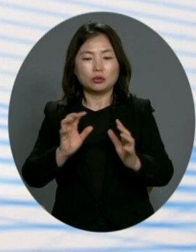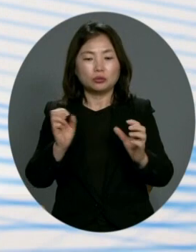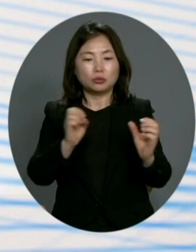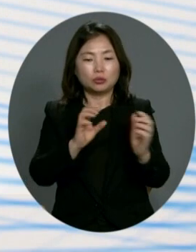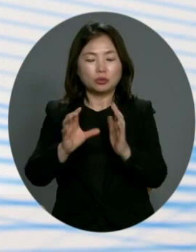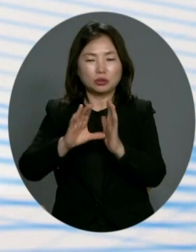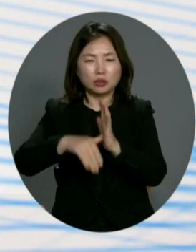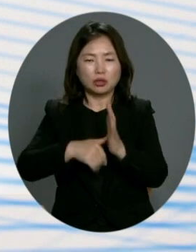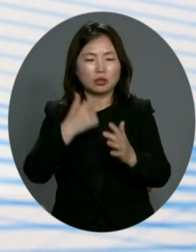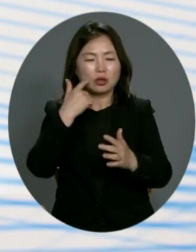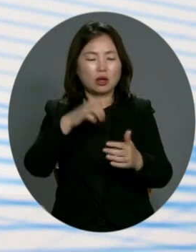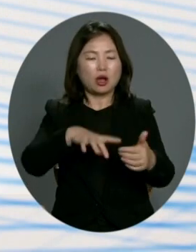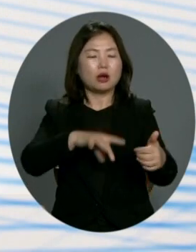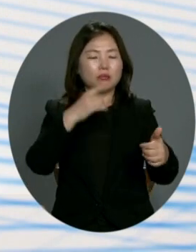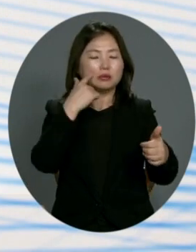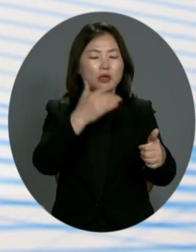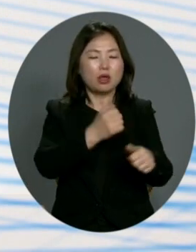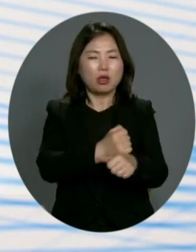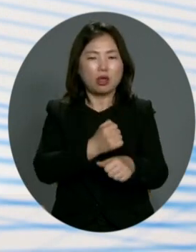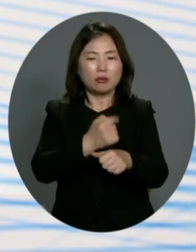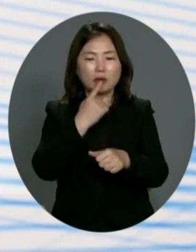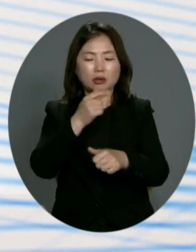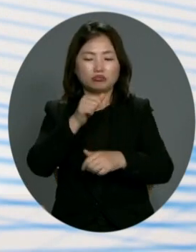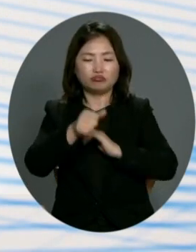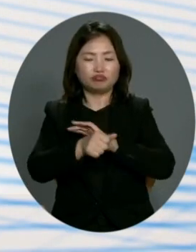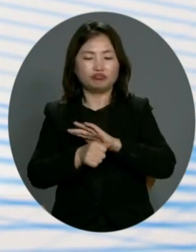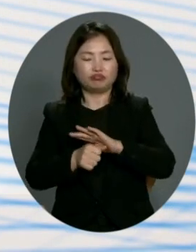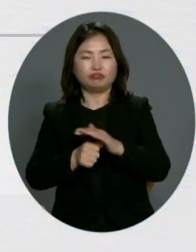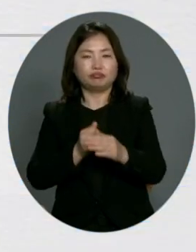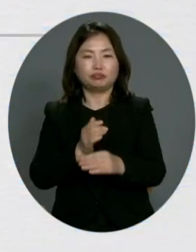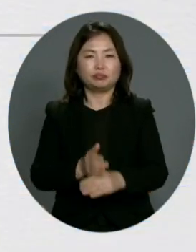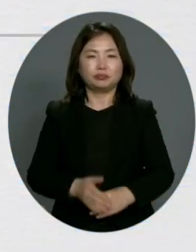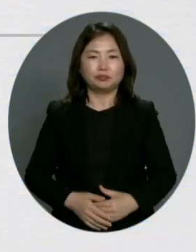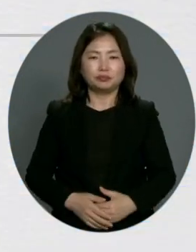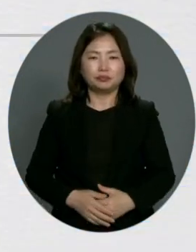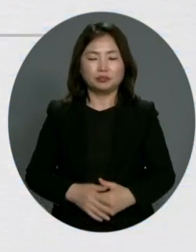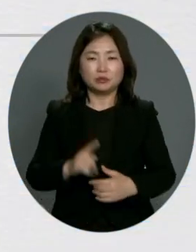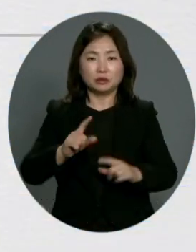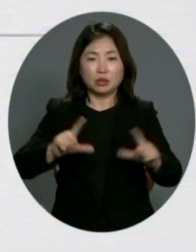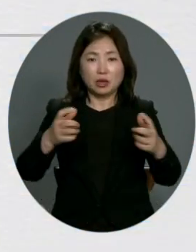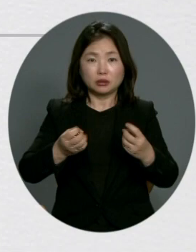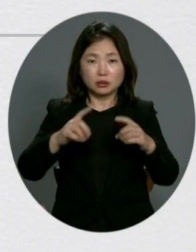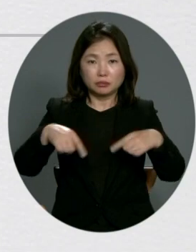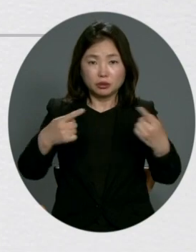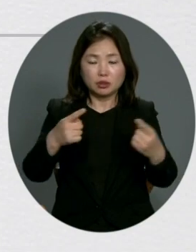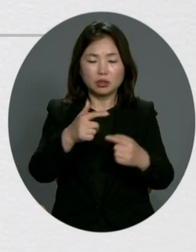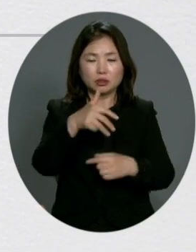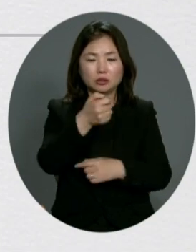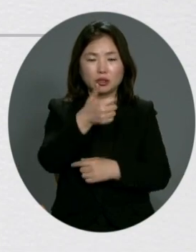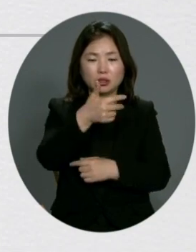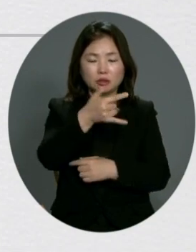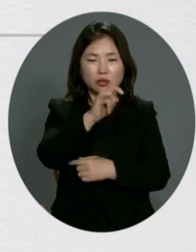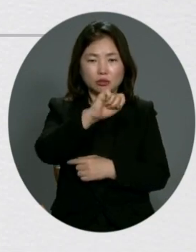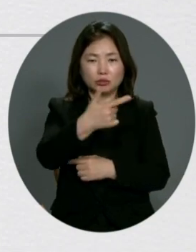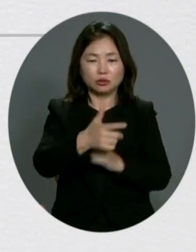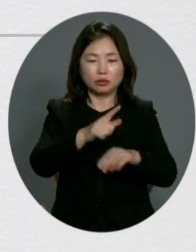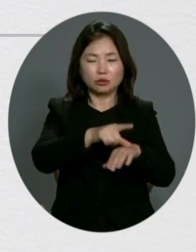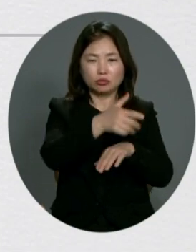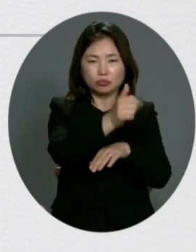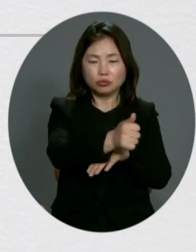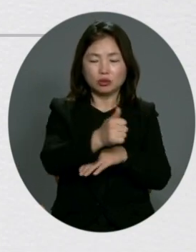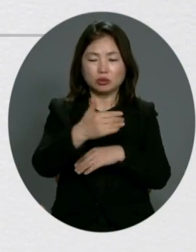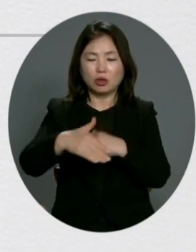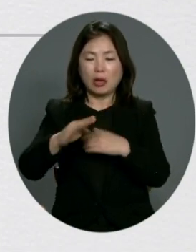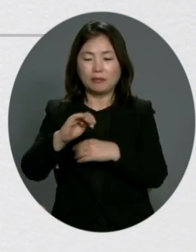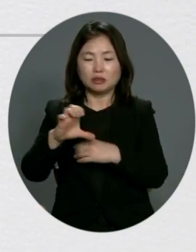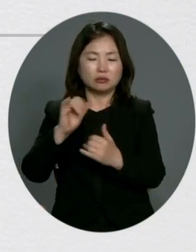자리에서 의견 수렴부터 하겠다고 다소 수위를 낮췄습니다. 이날 행사에 참석한 최재훈 달성군수는 대구